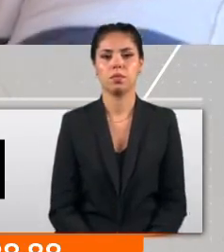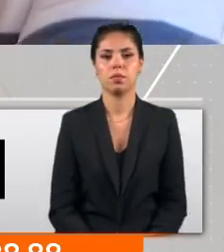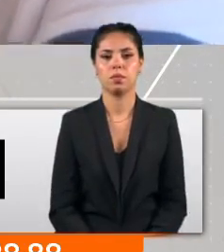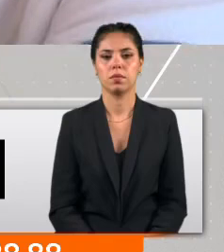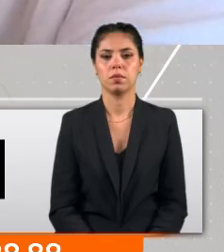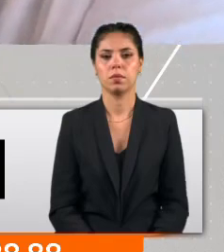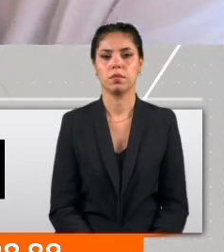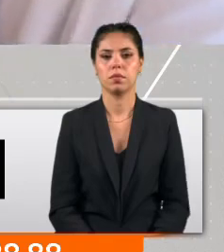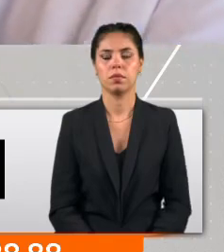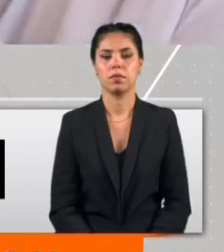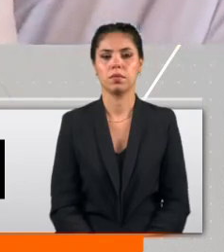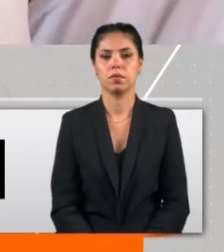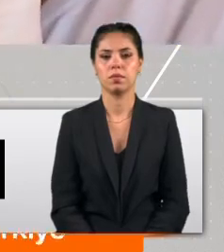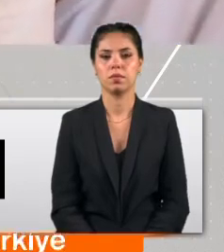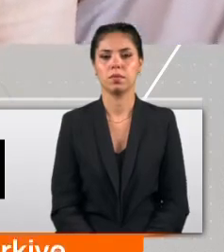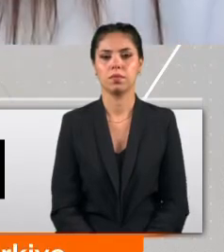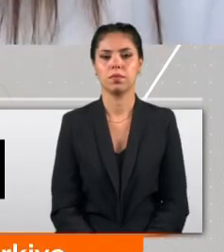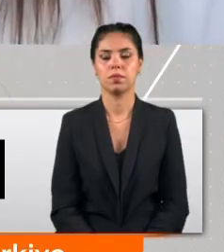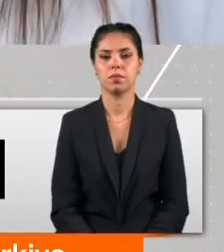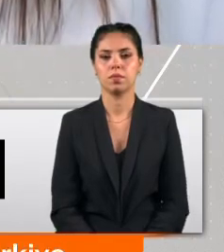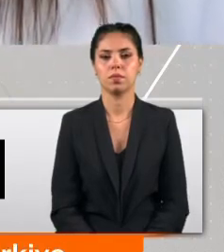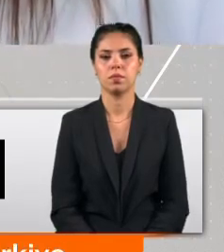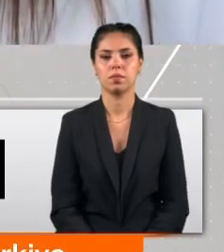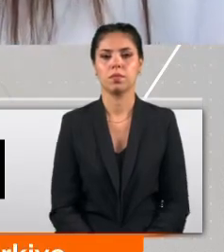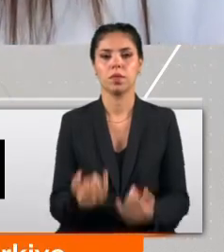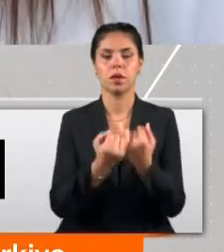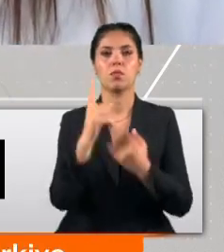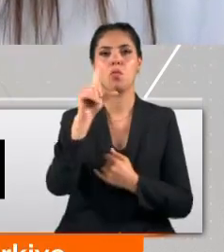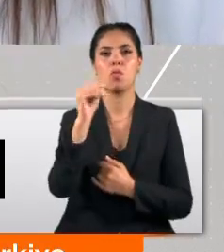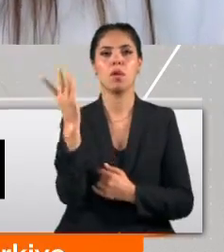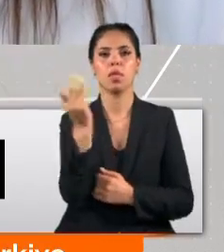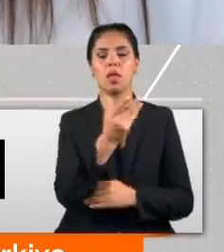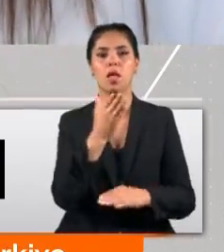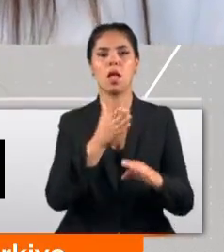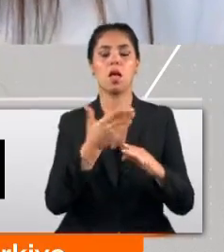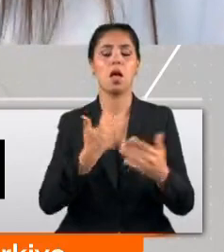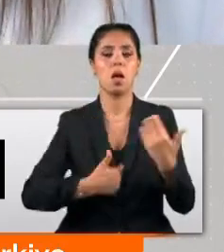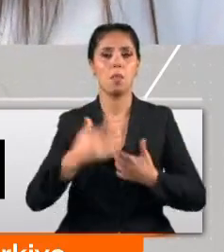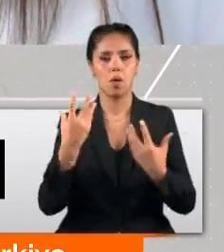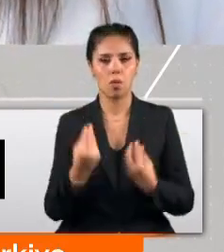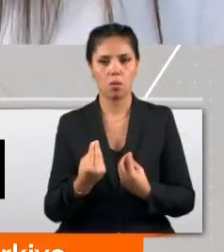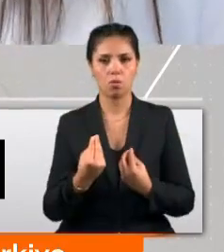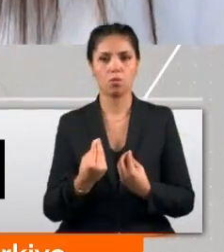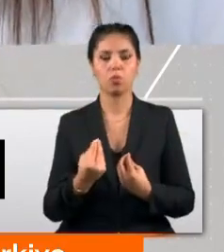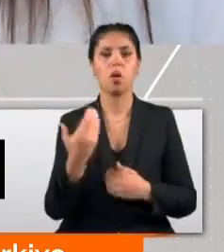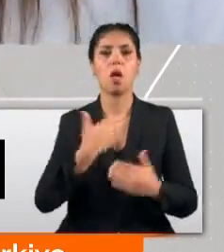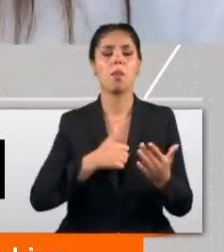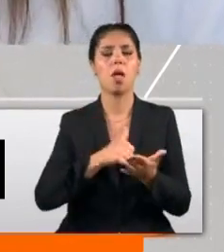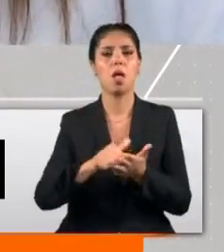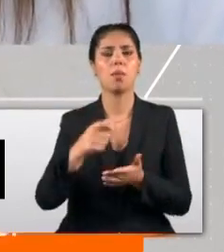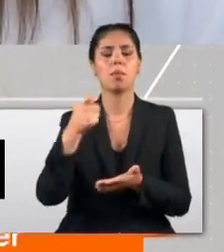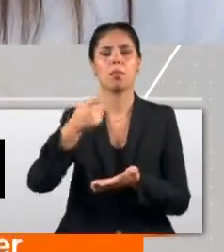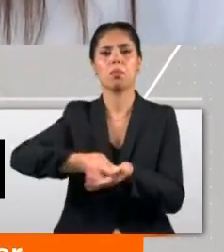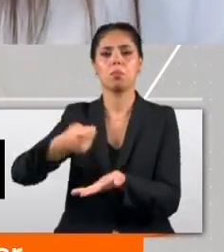Oğlum aç susuz öldü. Oğlum can çekilecek iş öldü. Kardeşime 11 kez ameliyat yaptı ve her ameliyatına ayrı ayrı bedel biçti.